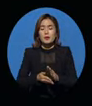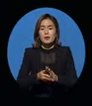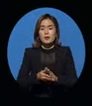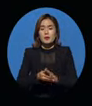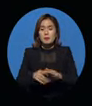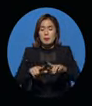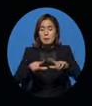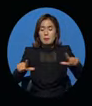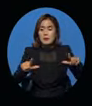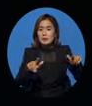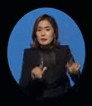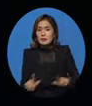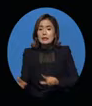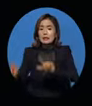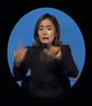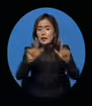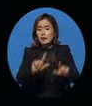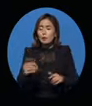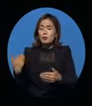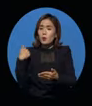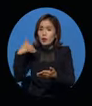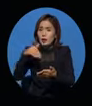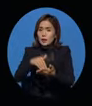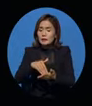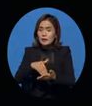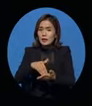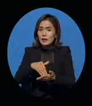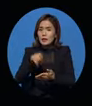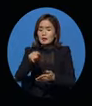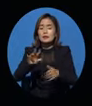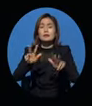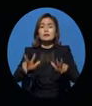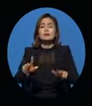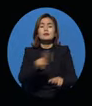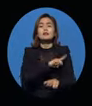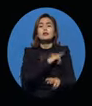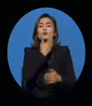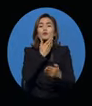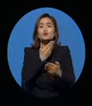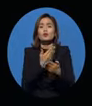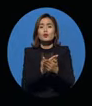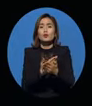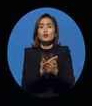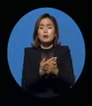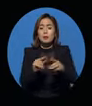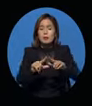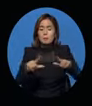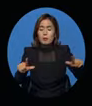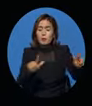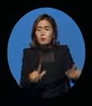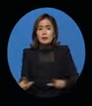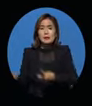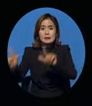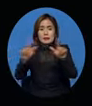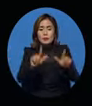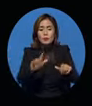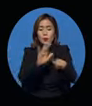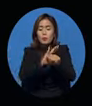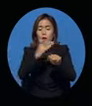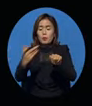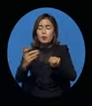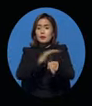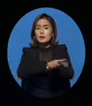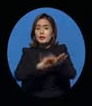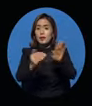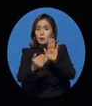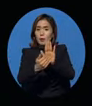하늘에서 떨어지는 뭐 다른 게 아니라고 봅니다 이 시기에 가장 중요한 민생은 그러나 방역 잘하고 우리